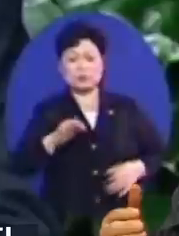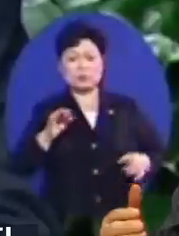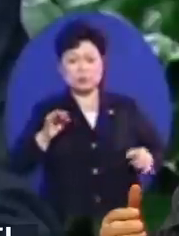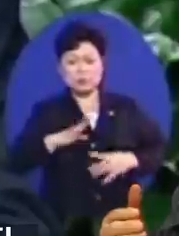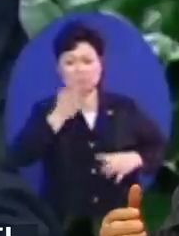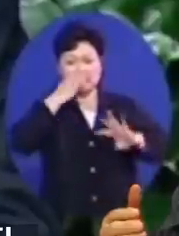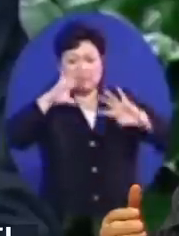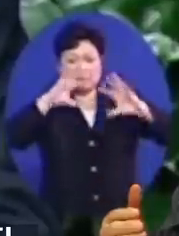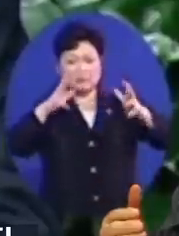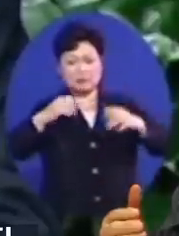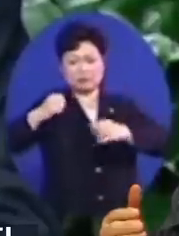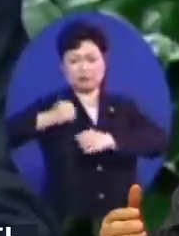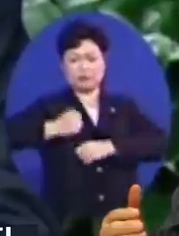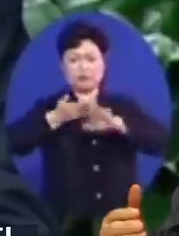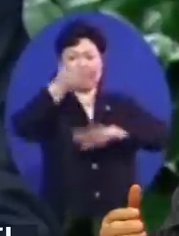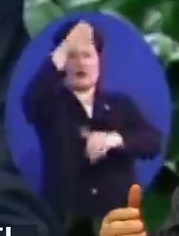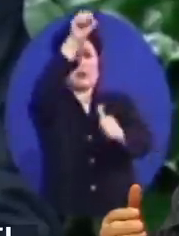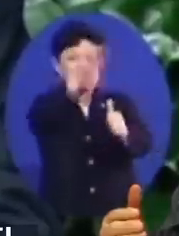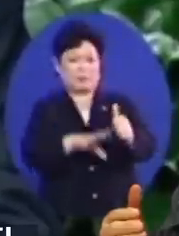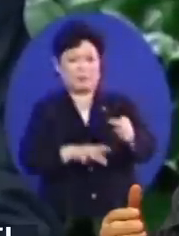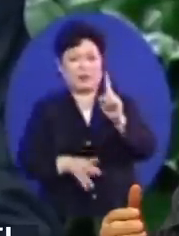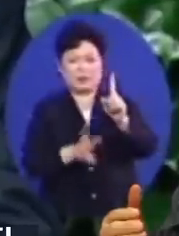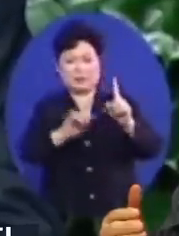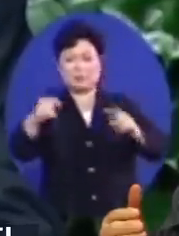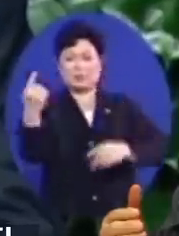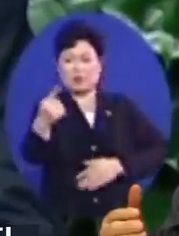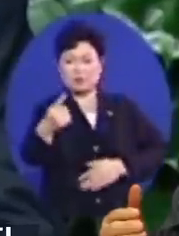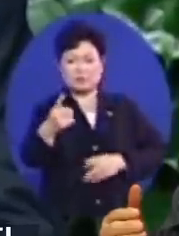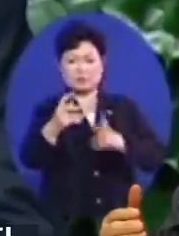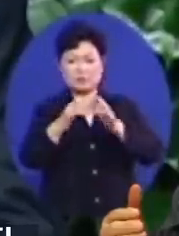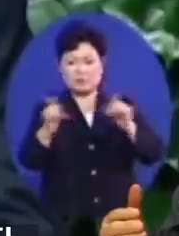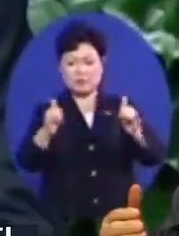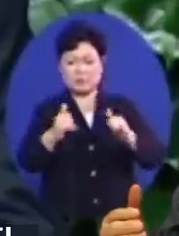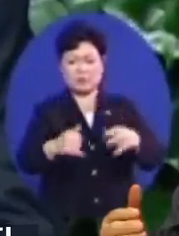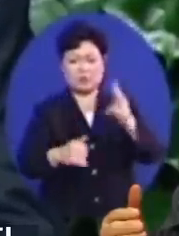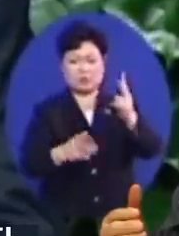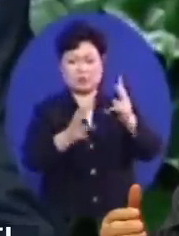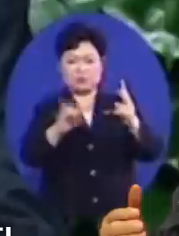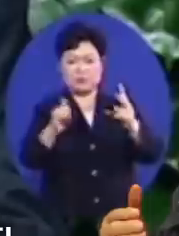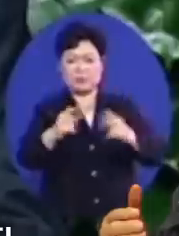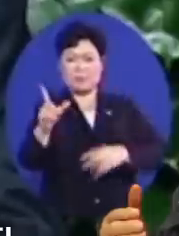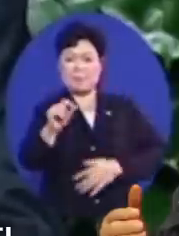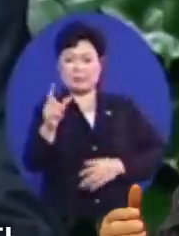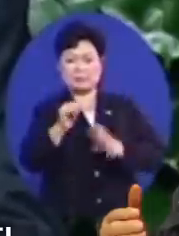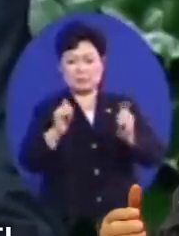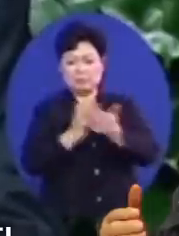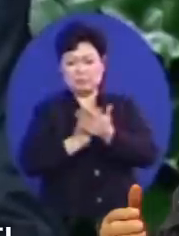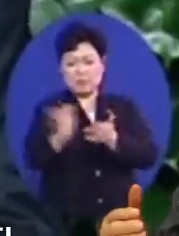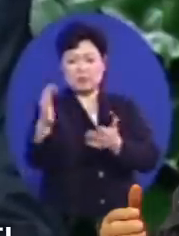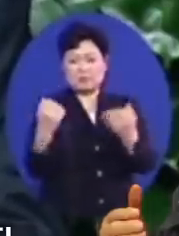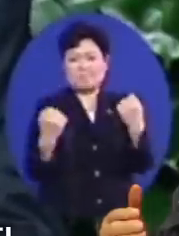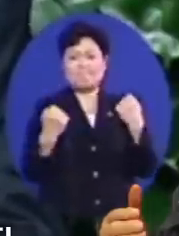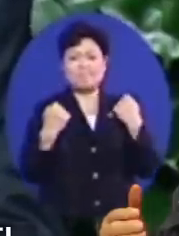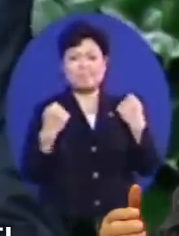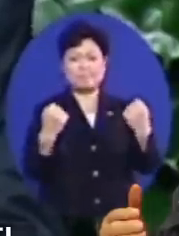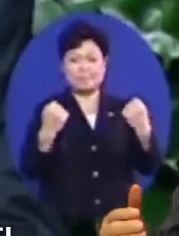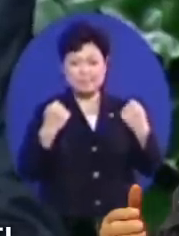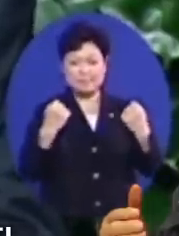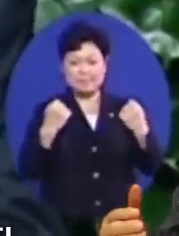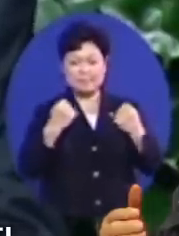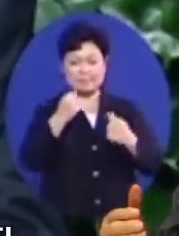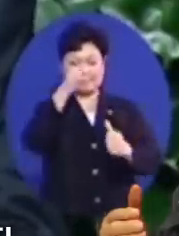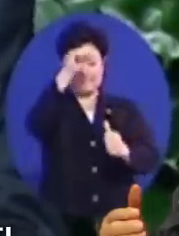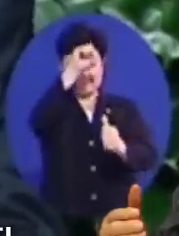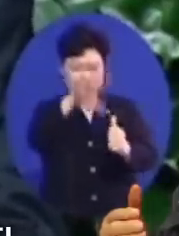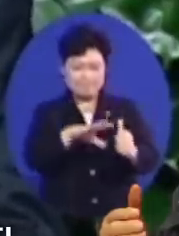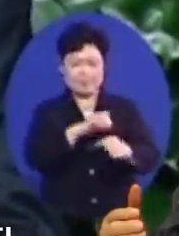군인들에게 임하였었습니다. 한 사람이 천을, 두 사람이 만 명을 쫓을 수 있는 만 힘이 그 몸에